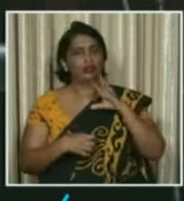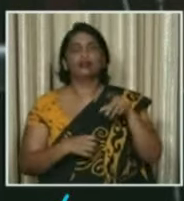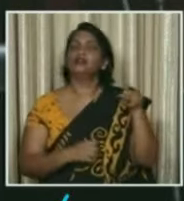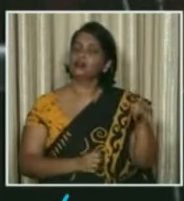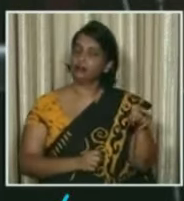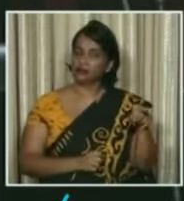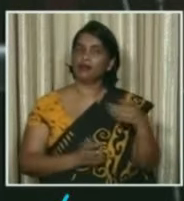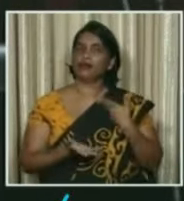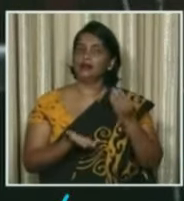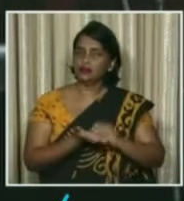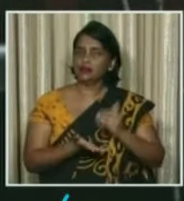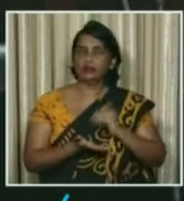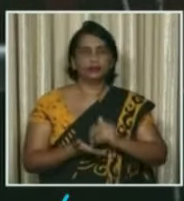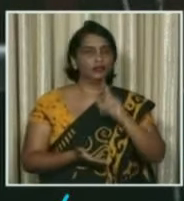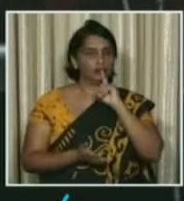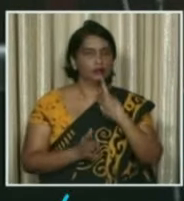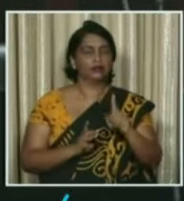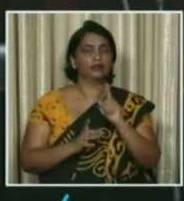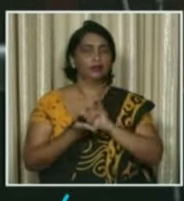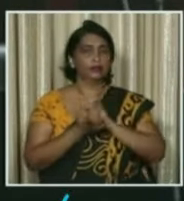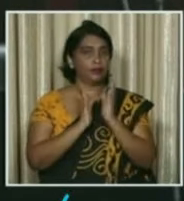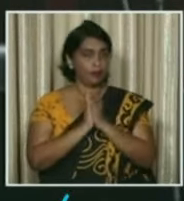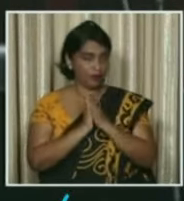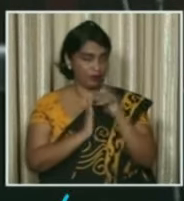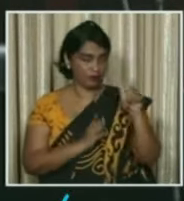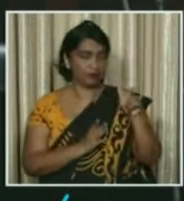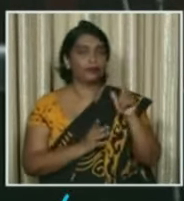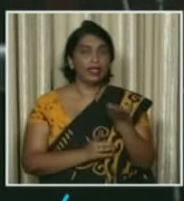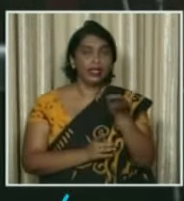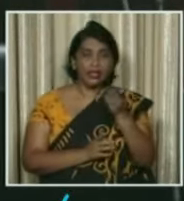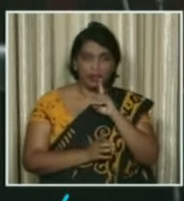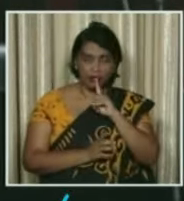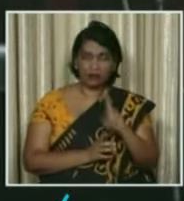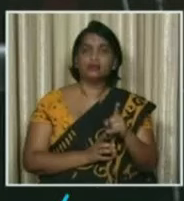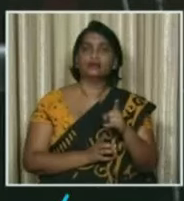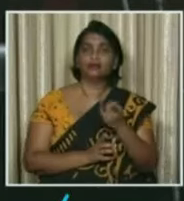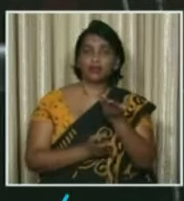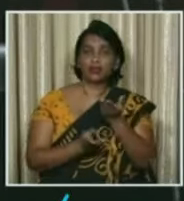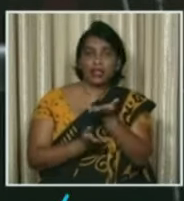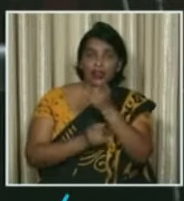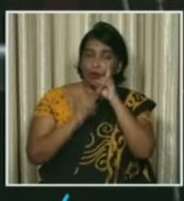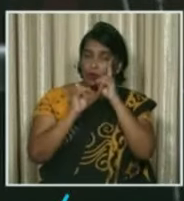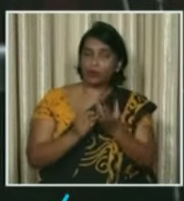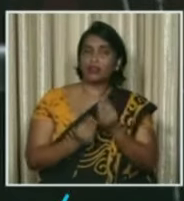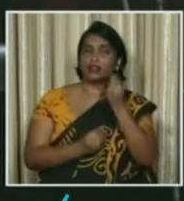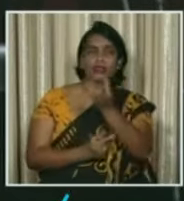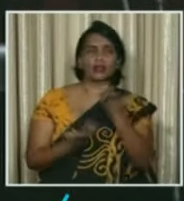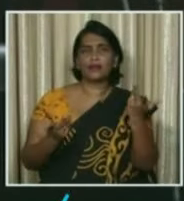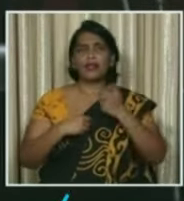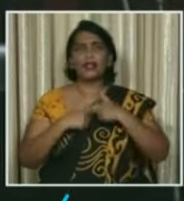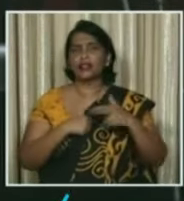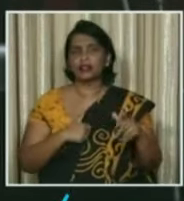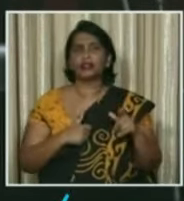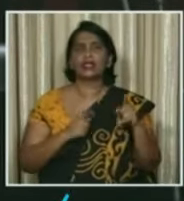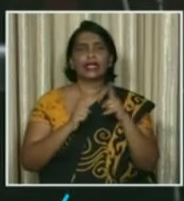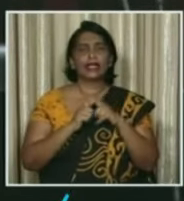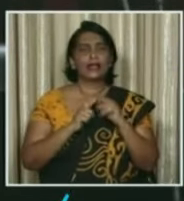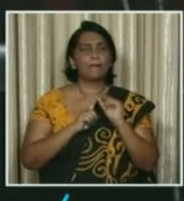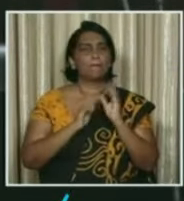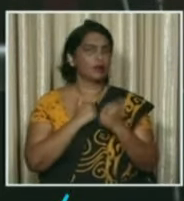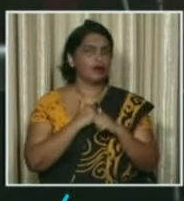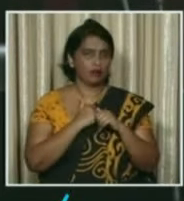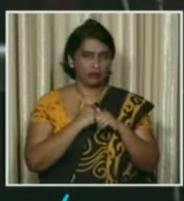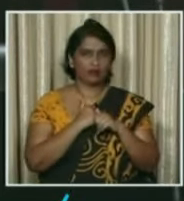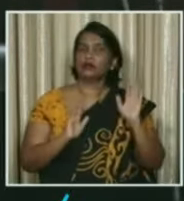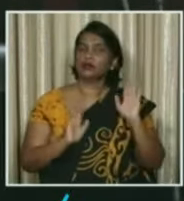කියන්නේ. දිගින් දිගටම කිව්වා ආගමන විකුණන දෙපාර්තමේන්තුවට මේ ඉල්ලන ඉල්ලුමට සැපුමක් කරන්න බැරි හේතුව. ඒගොල්ලෝ කියනවා ඊ පාස්පෝර්ට් එකක් හදනවා ඒ